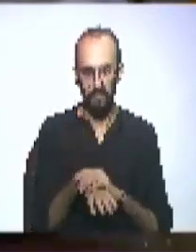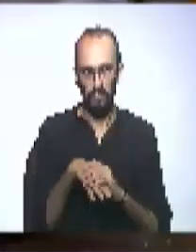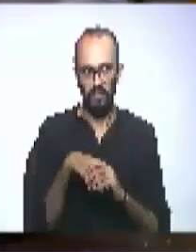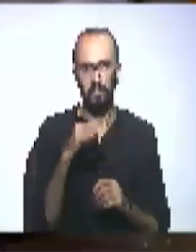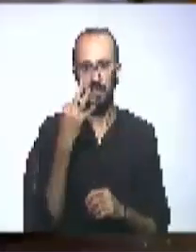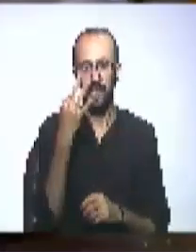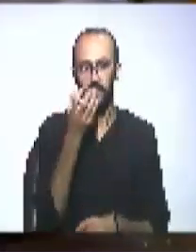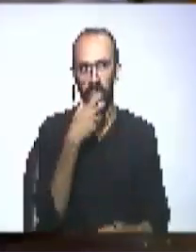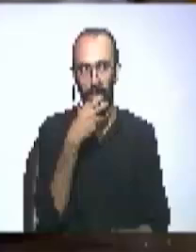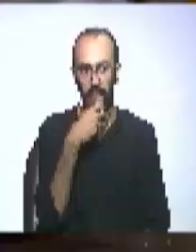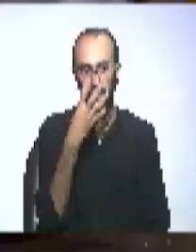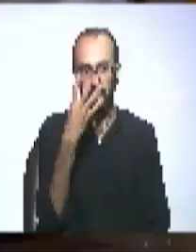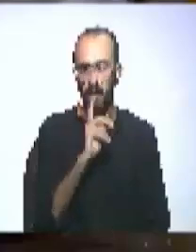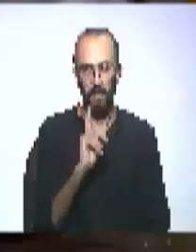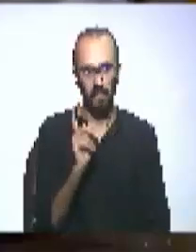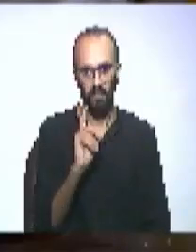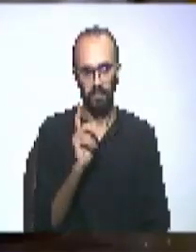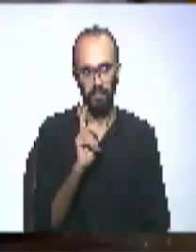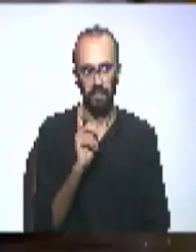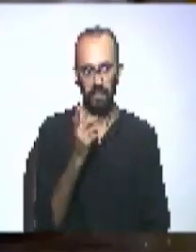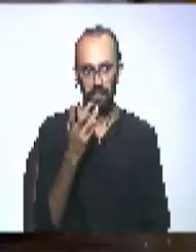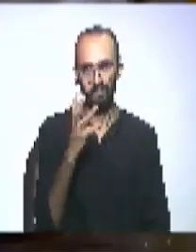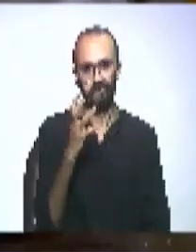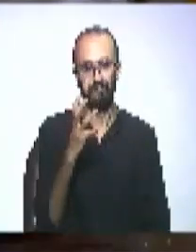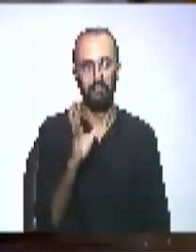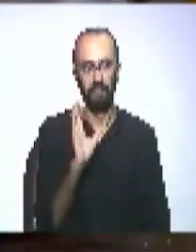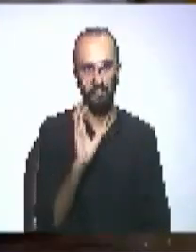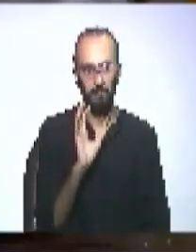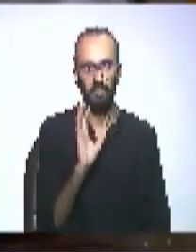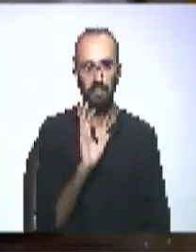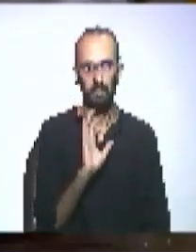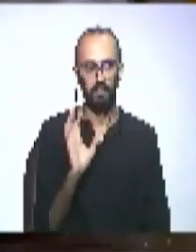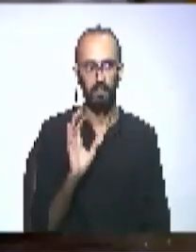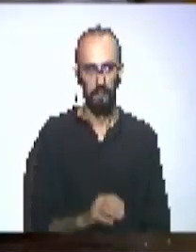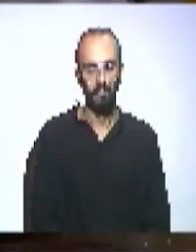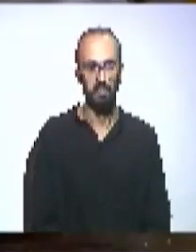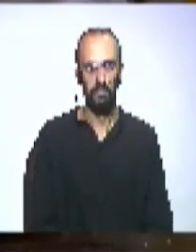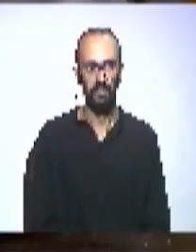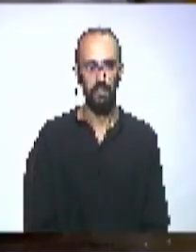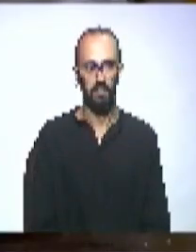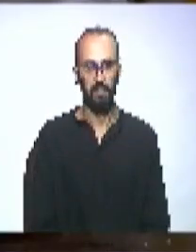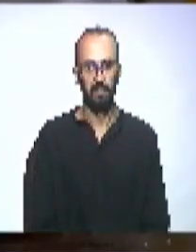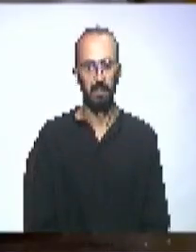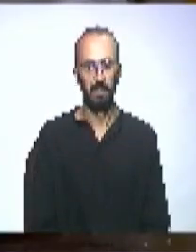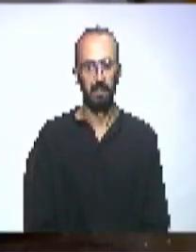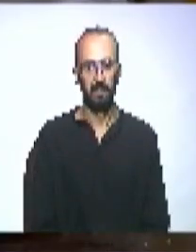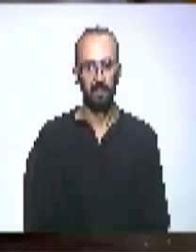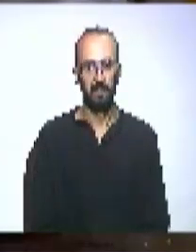مش هناخد الرابعه عشان هم حجمهم كبير يعني